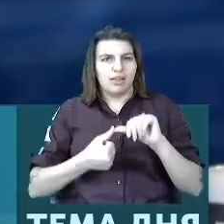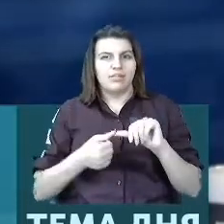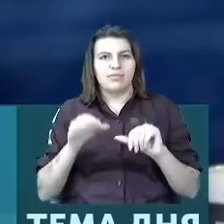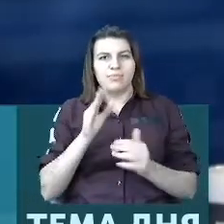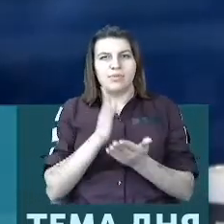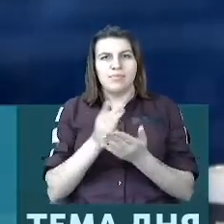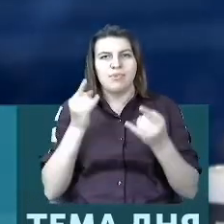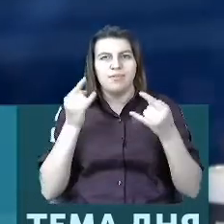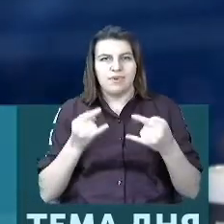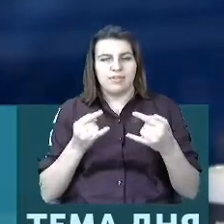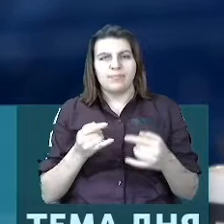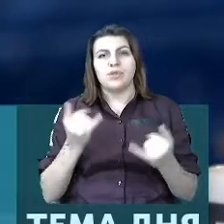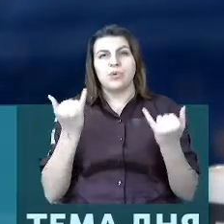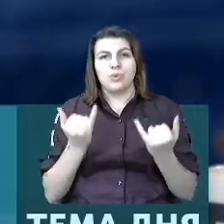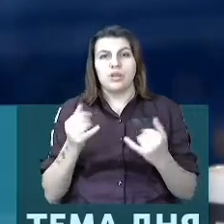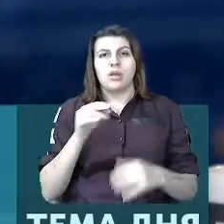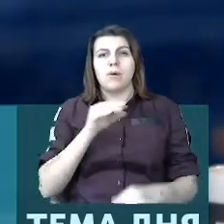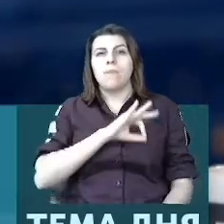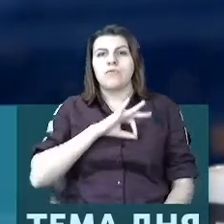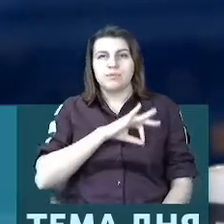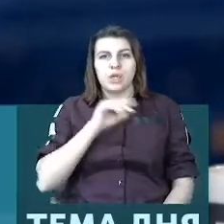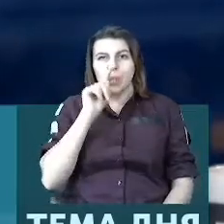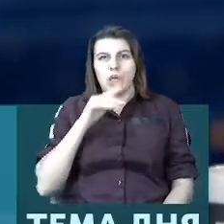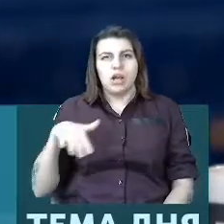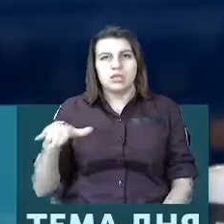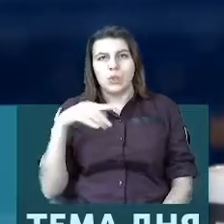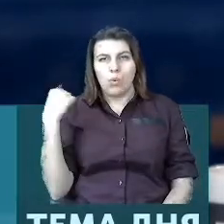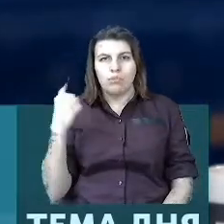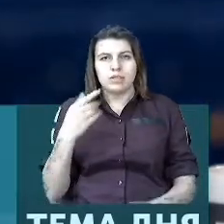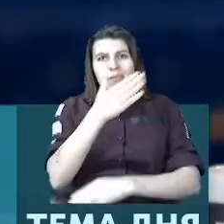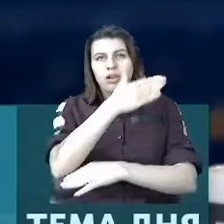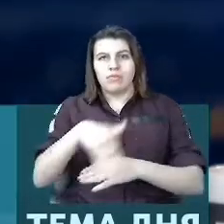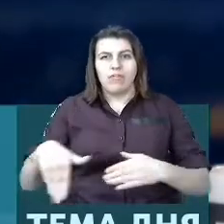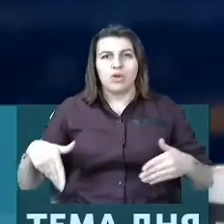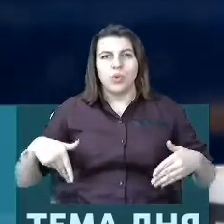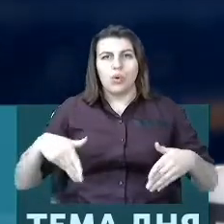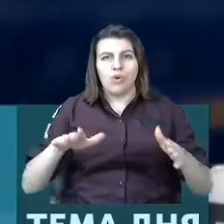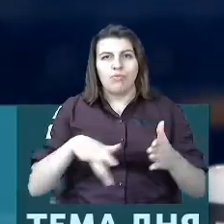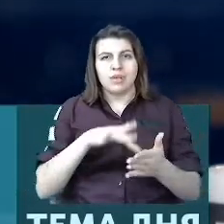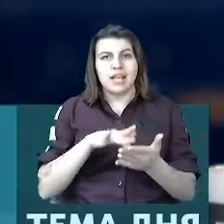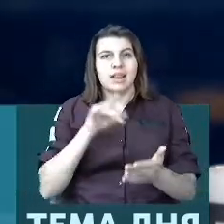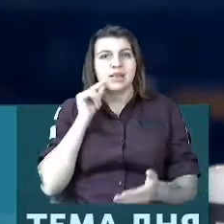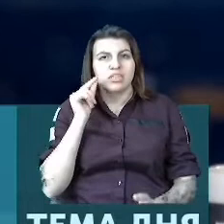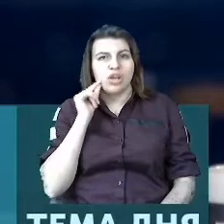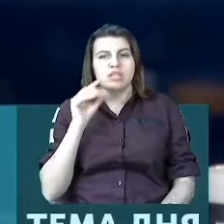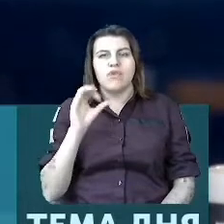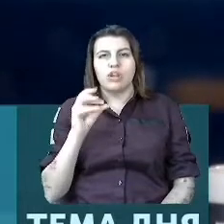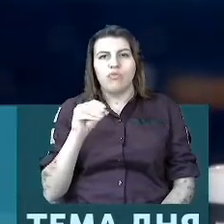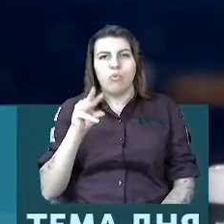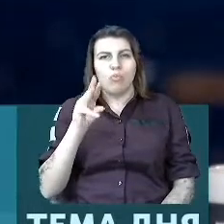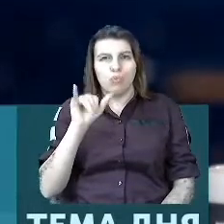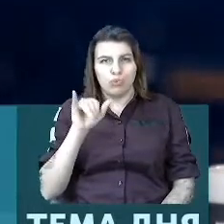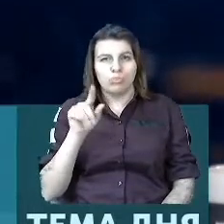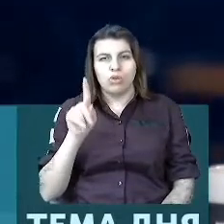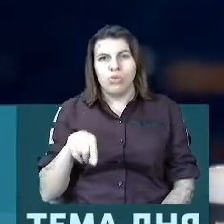ефірі. Сьогодні профспілки Луганської області перекривали дорогу в містах Лисичанську та Сватовому. І таким чином вони